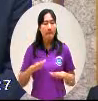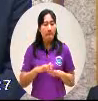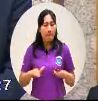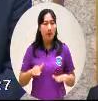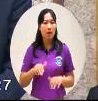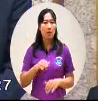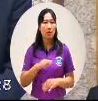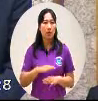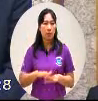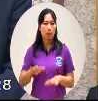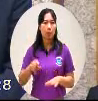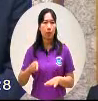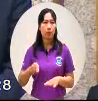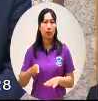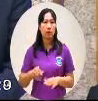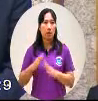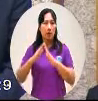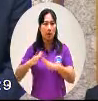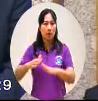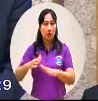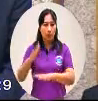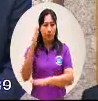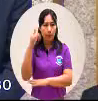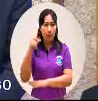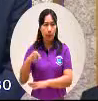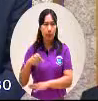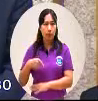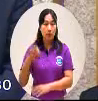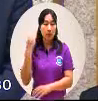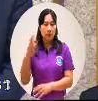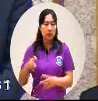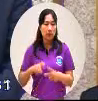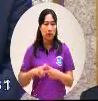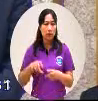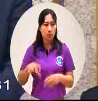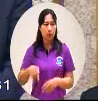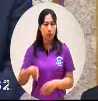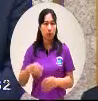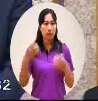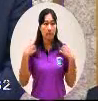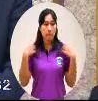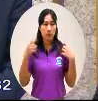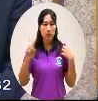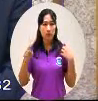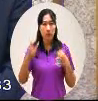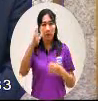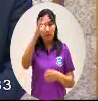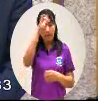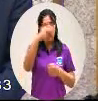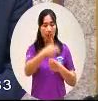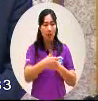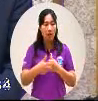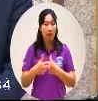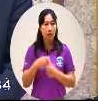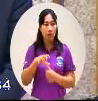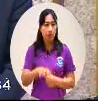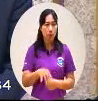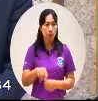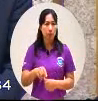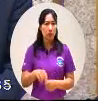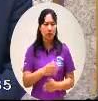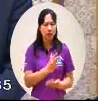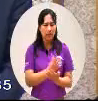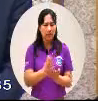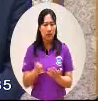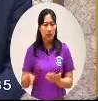们市府也有几个像新工作负责的行政中心或者是派出所或卫生所，我们的工程也需要这些